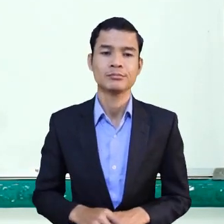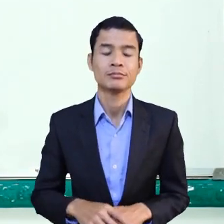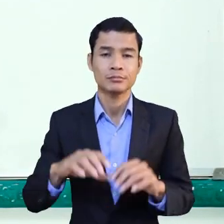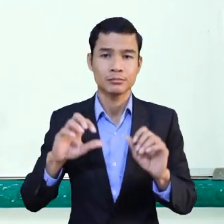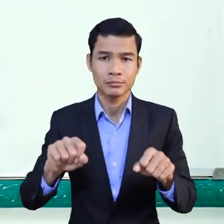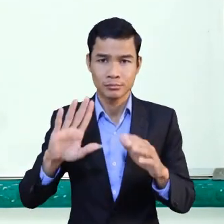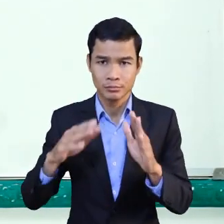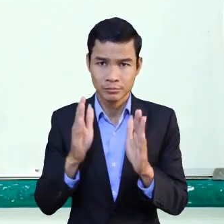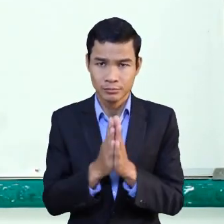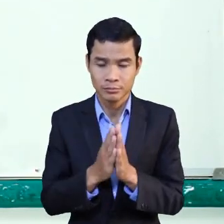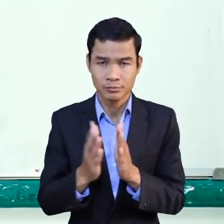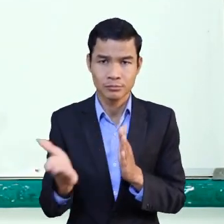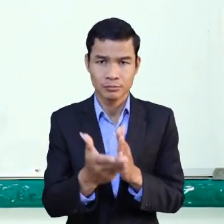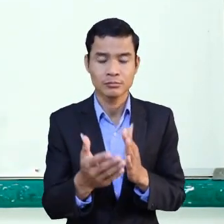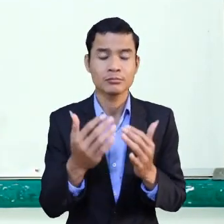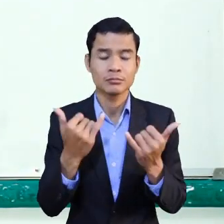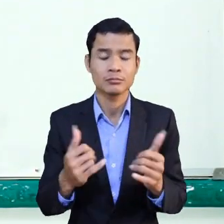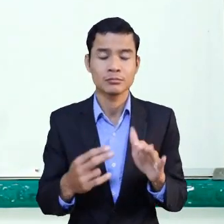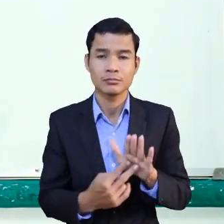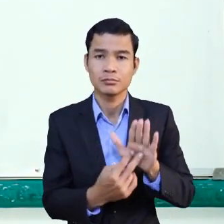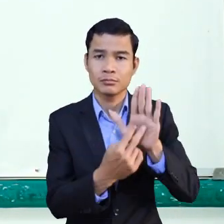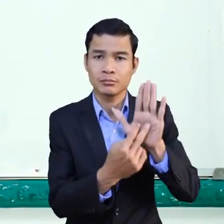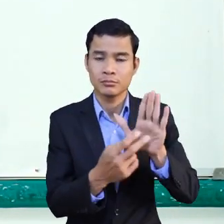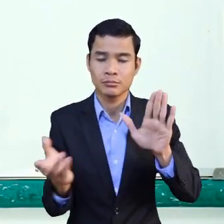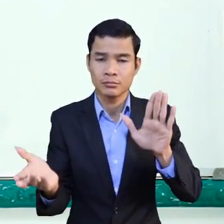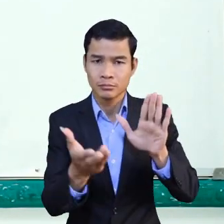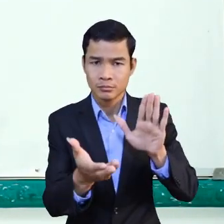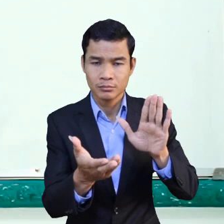ចាអរគុណកូនឥឡូវកូនលើកក្តារឈ្នួន